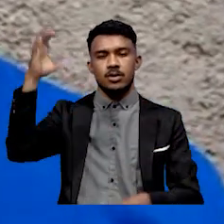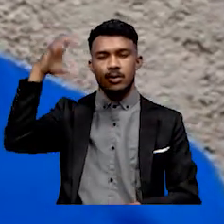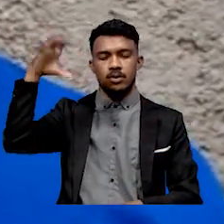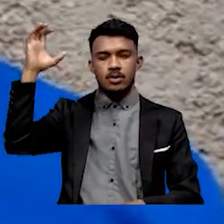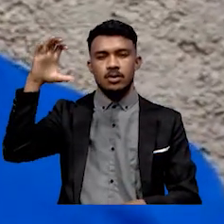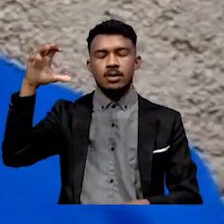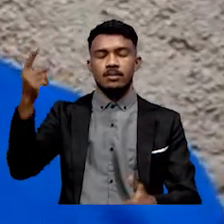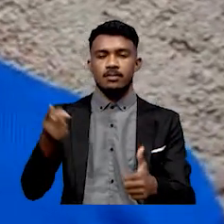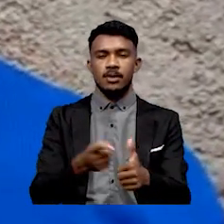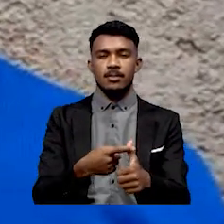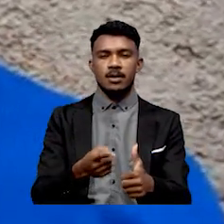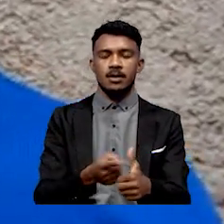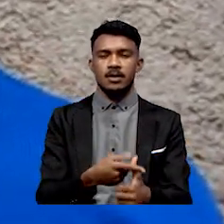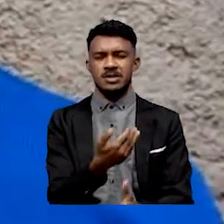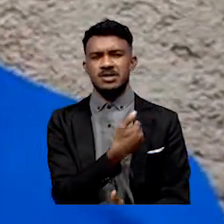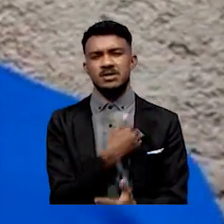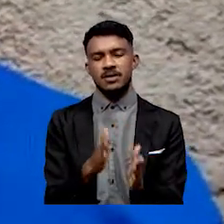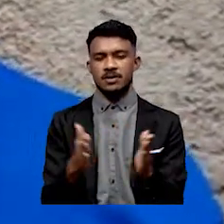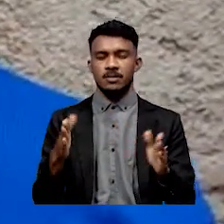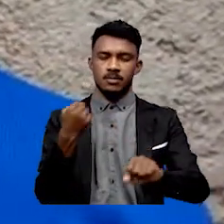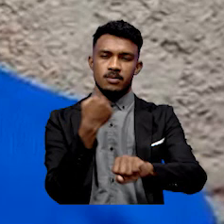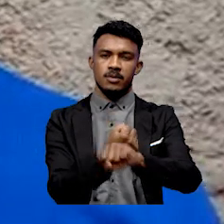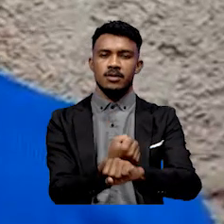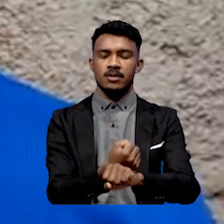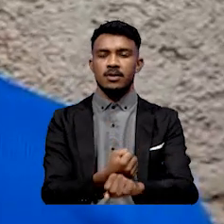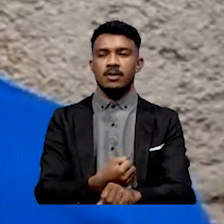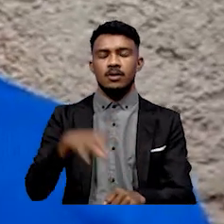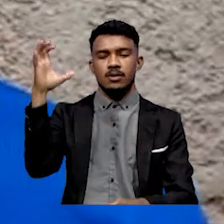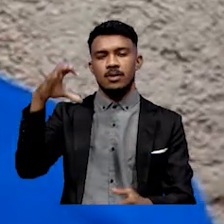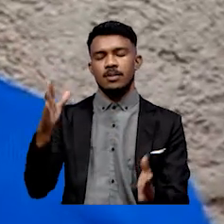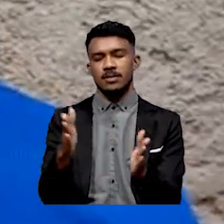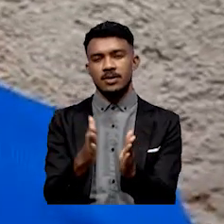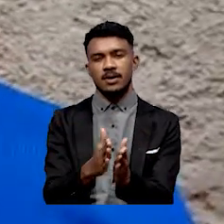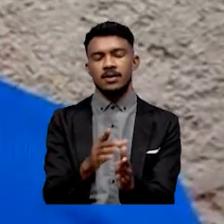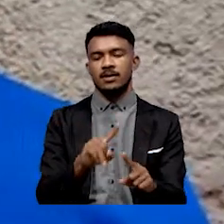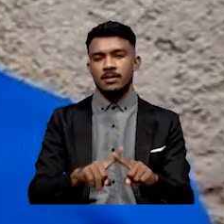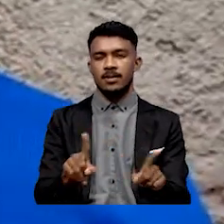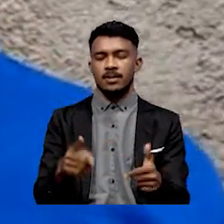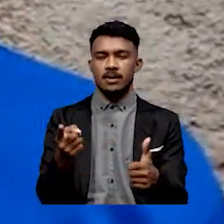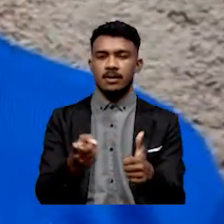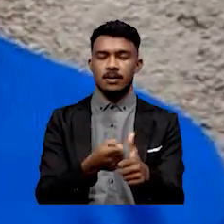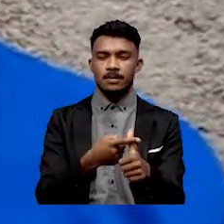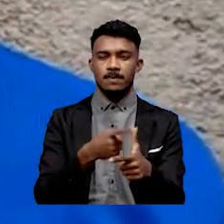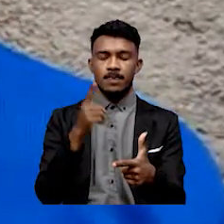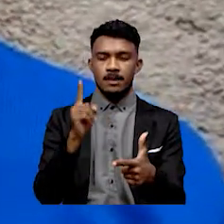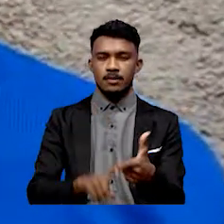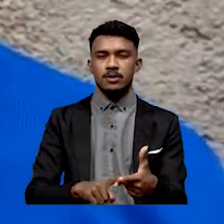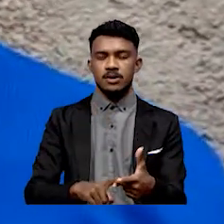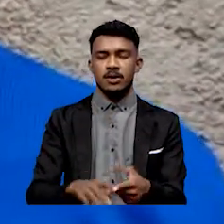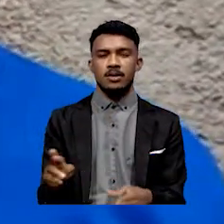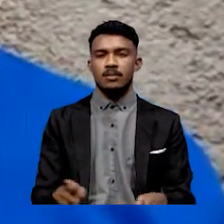urang primero, sidak bot, urang primero, ribe, depois, mota mos, sidak